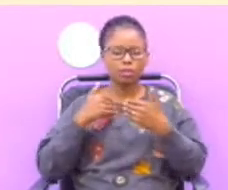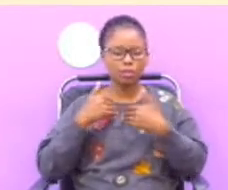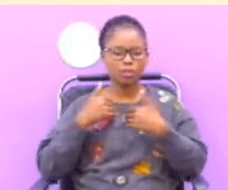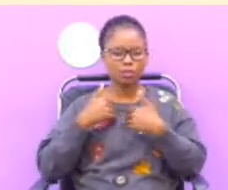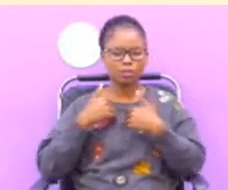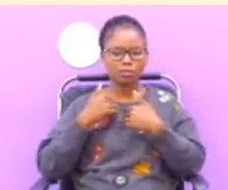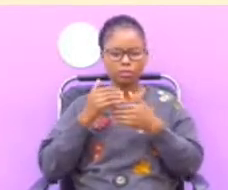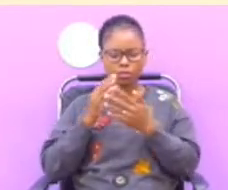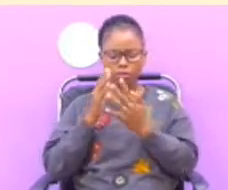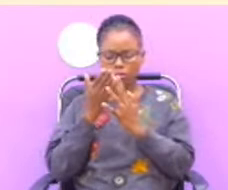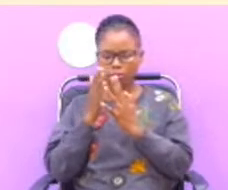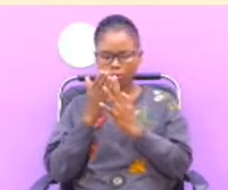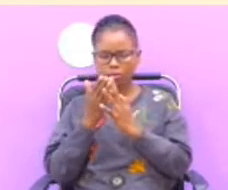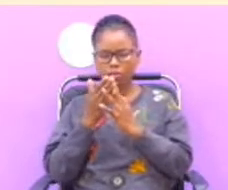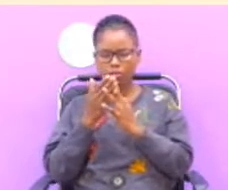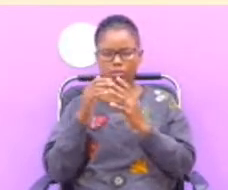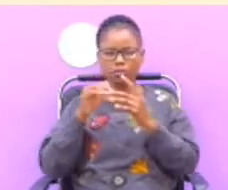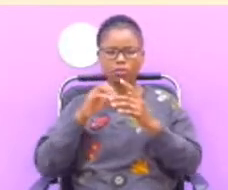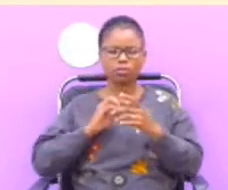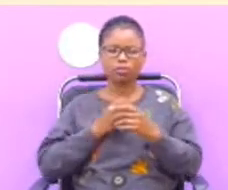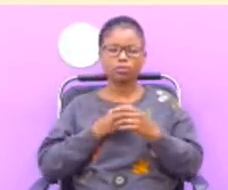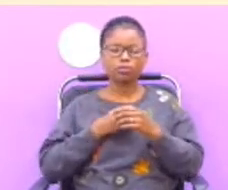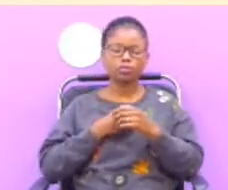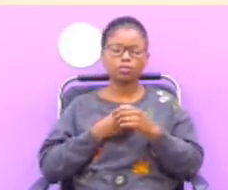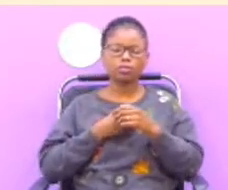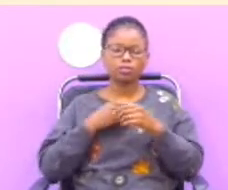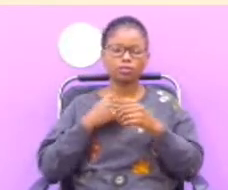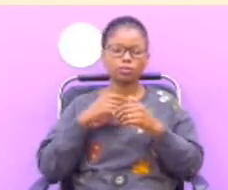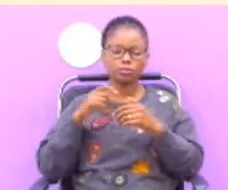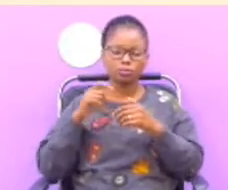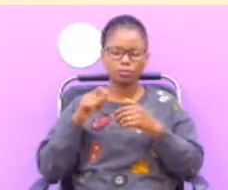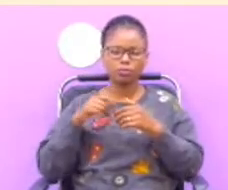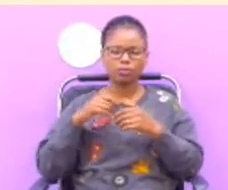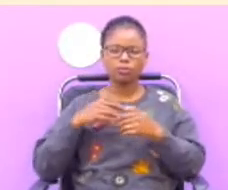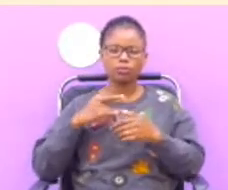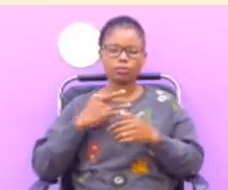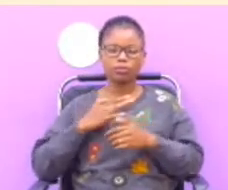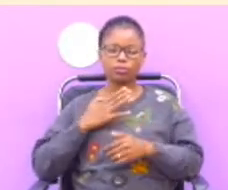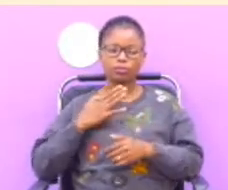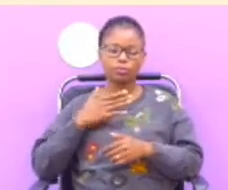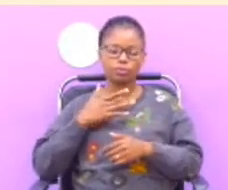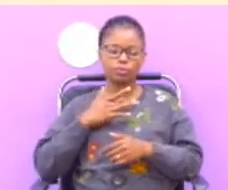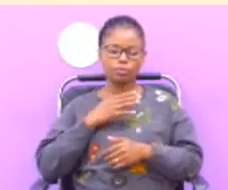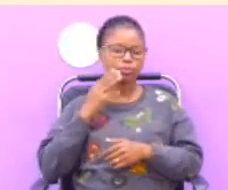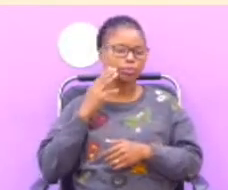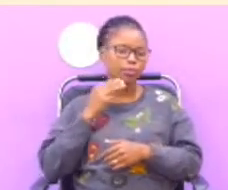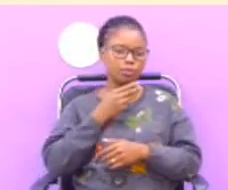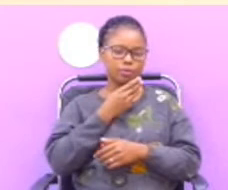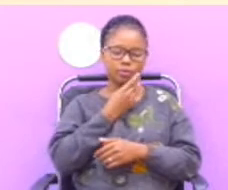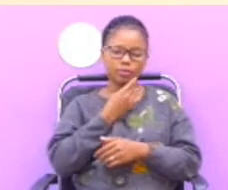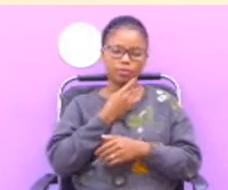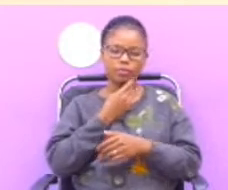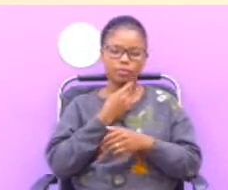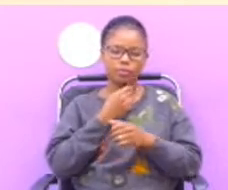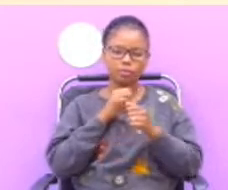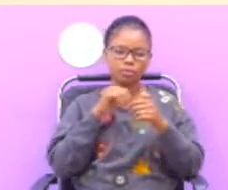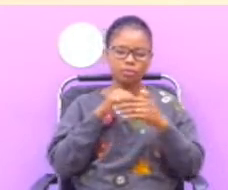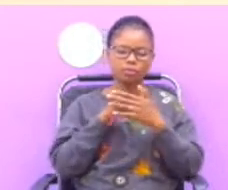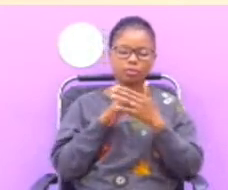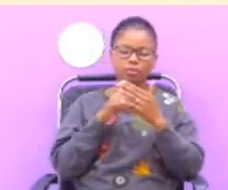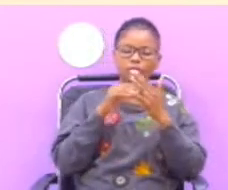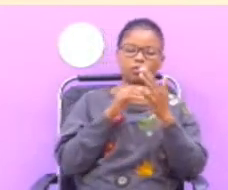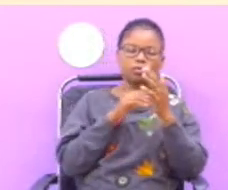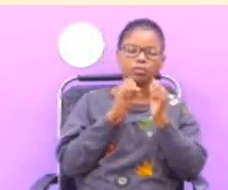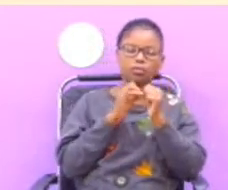maũndũ matiganĩte. Ngai tũiguĩrĩre tha nĩ tondũ nĩ ũrĩ ũhoti. Thĩinĩ wa kamũrainĩ ga 13,